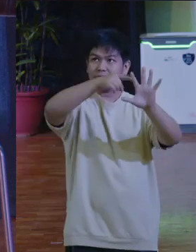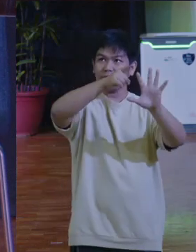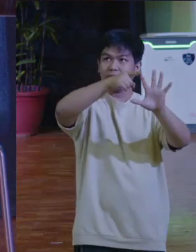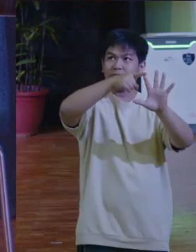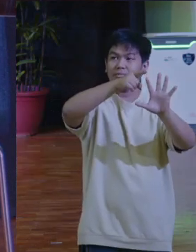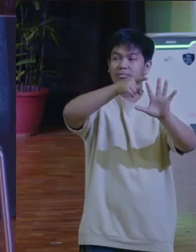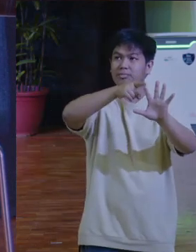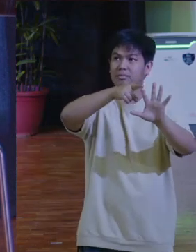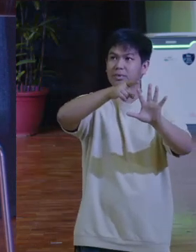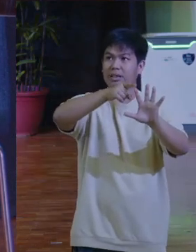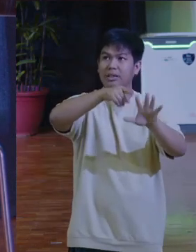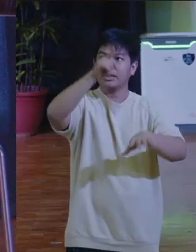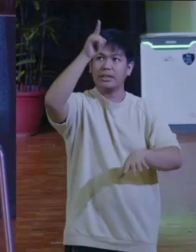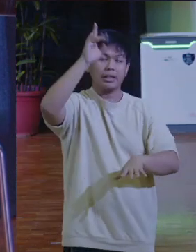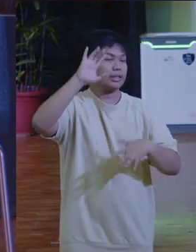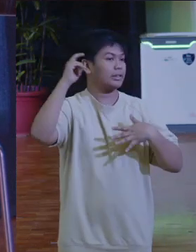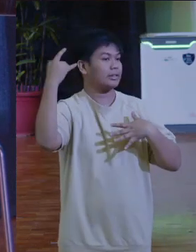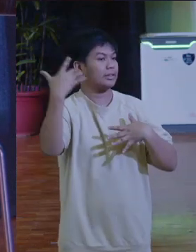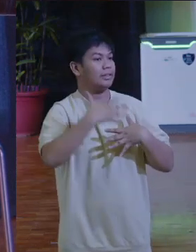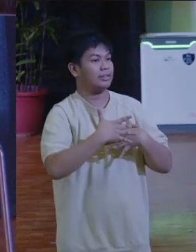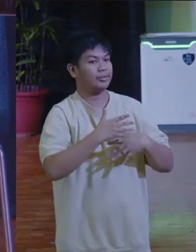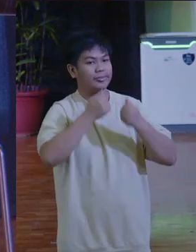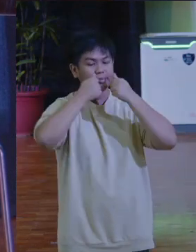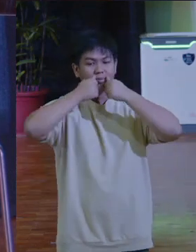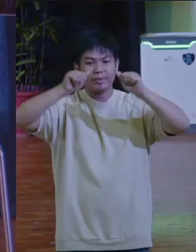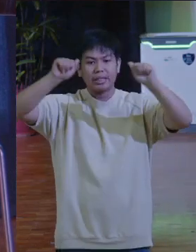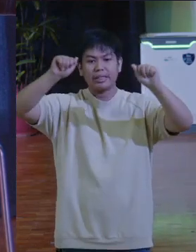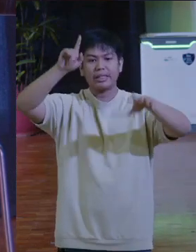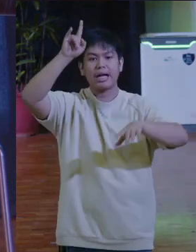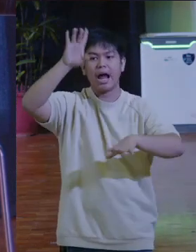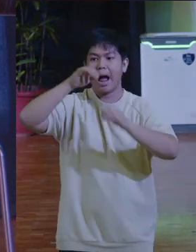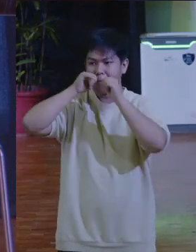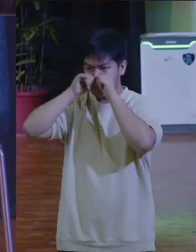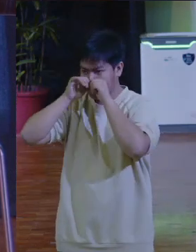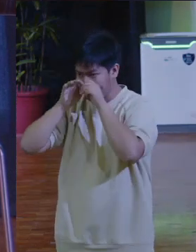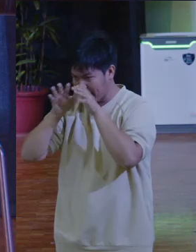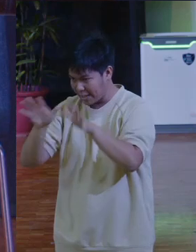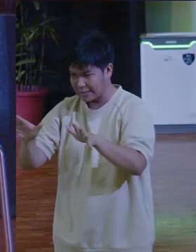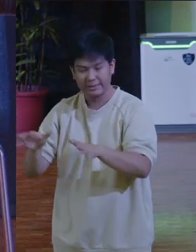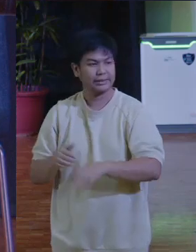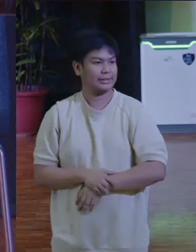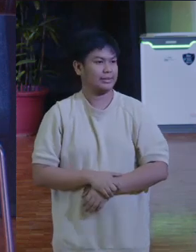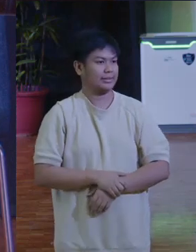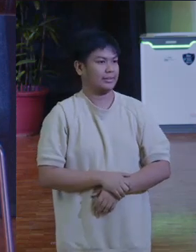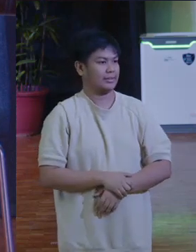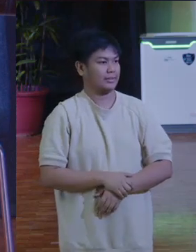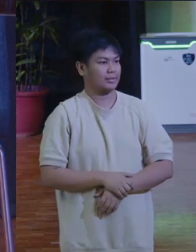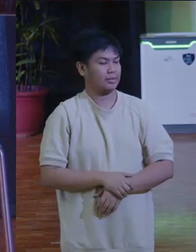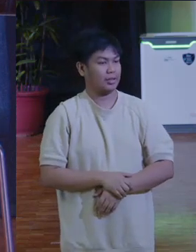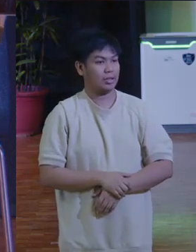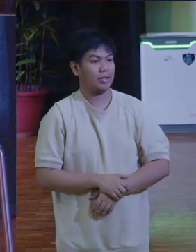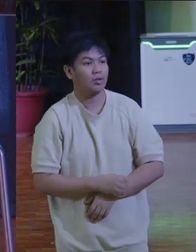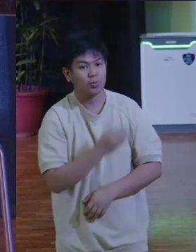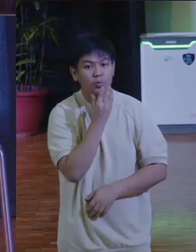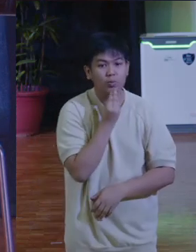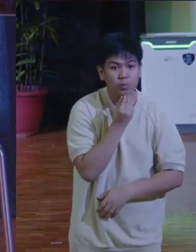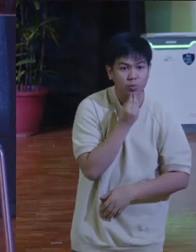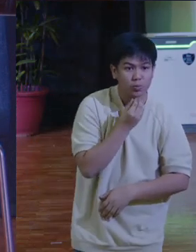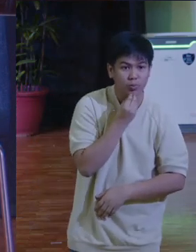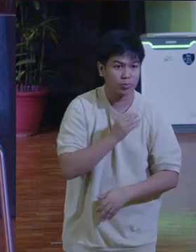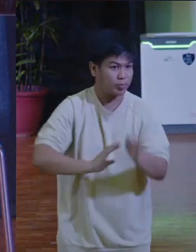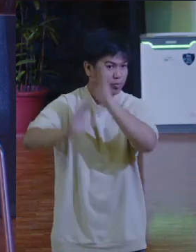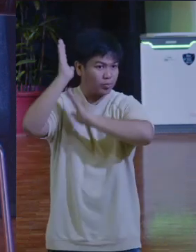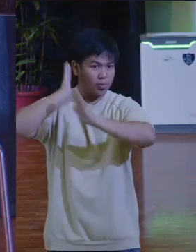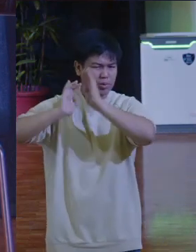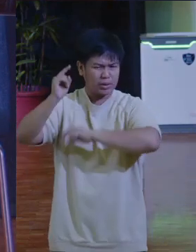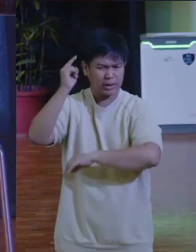ng propeta, ang napunta sa isip ng mga taga-Israel, ng mga taga-Juda,